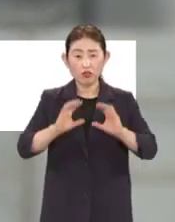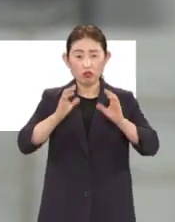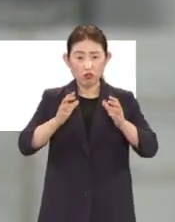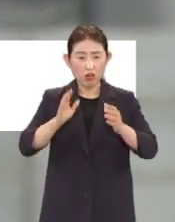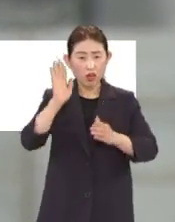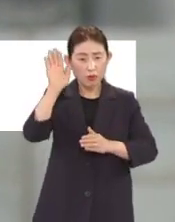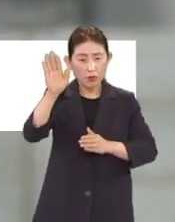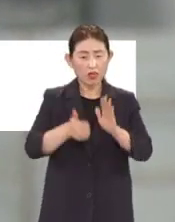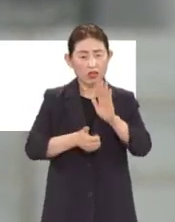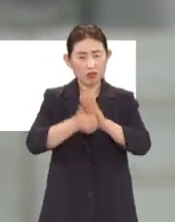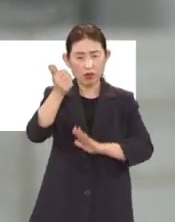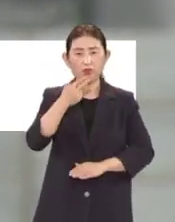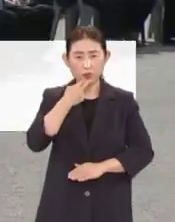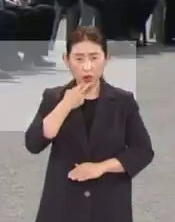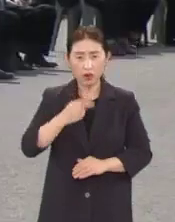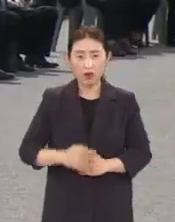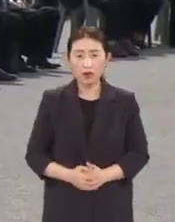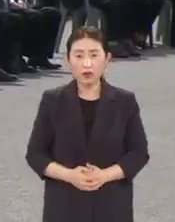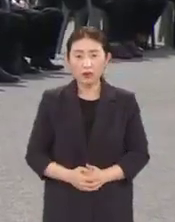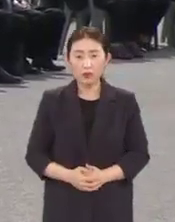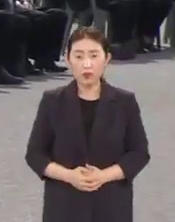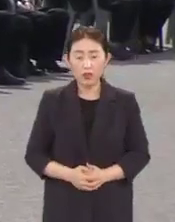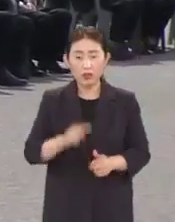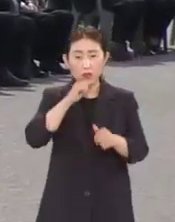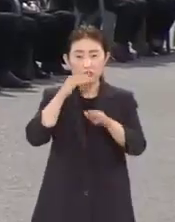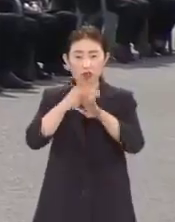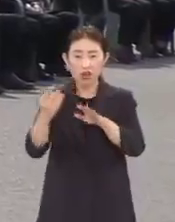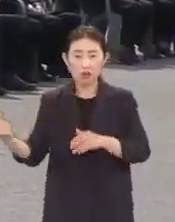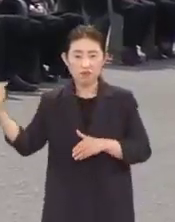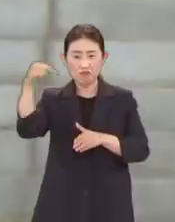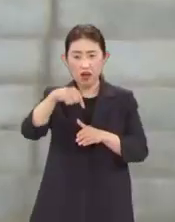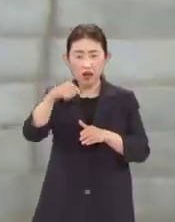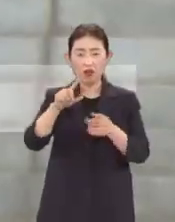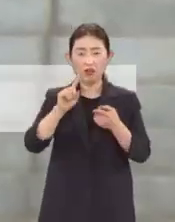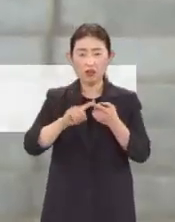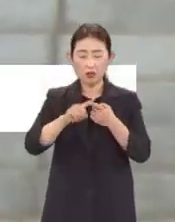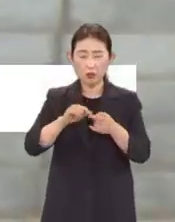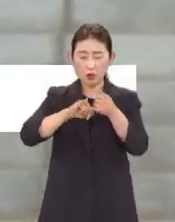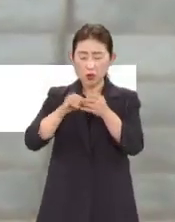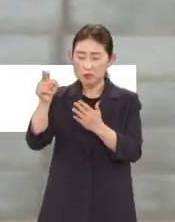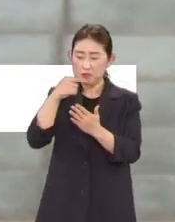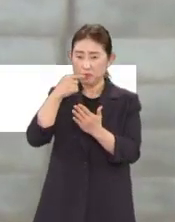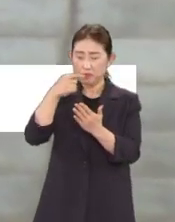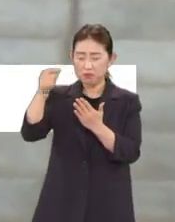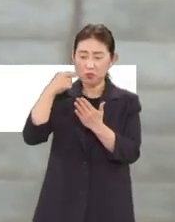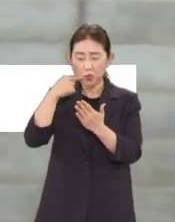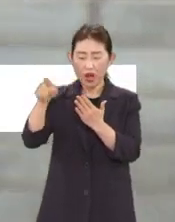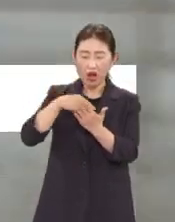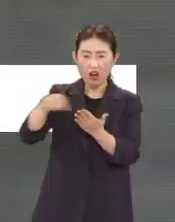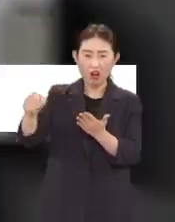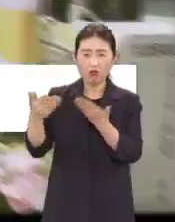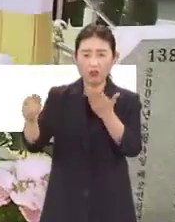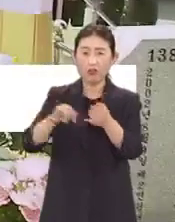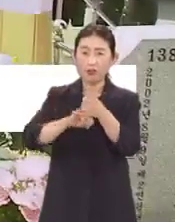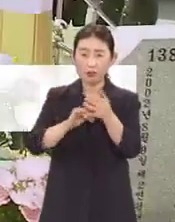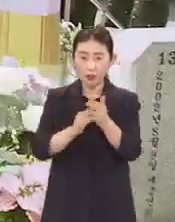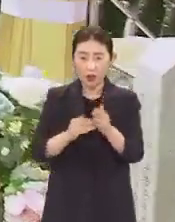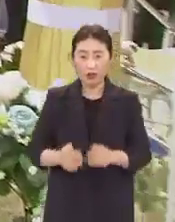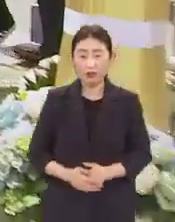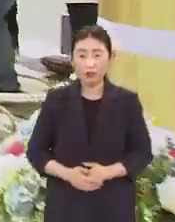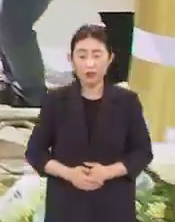국가의 미래도 없습니다 또 북한의 무력 도발에 대해 반드시 대가를 치르도록 하겠다고 말했습니다 김기연